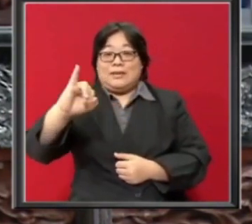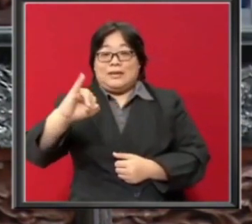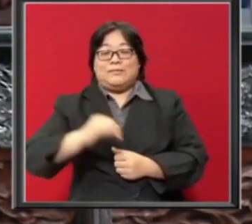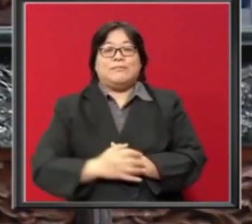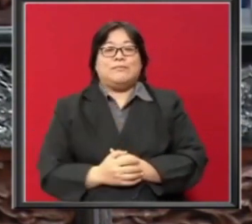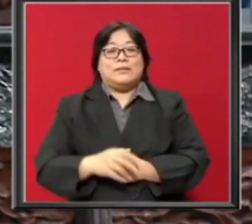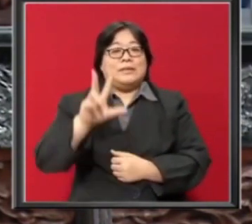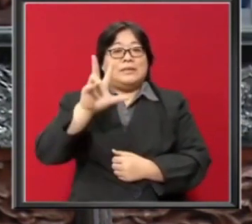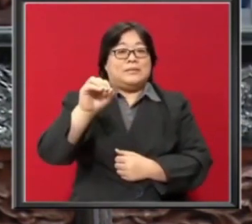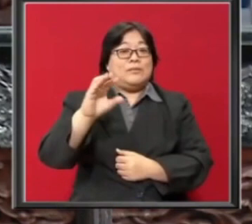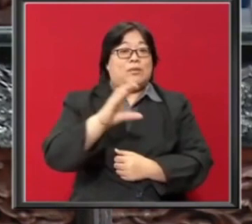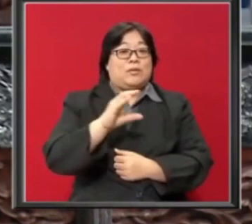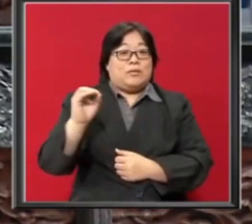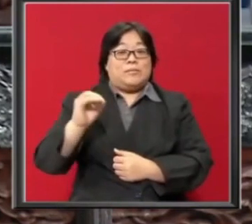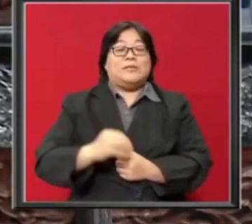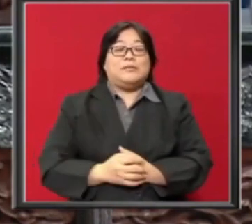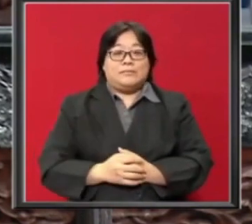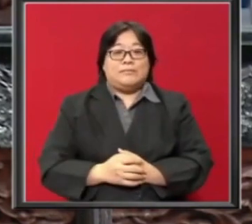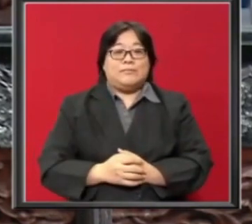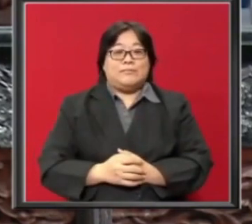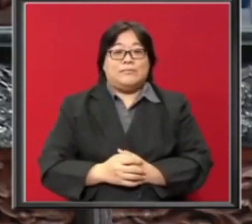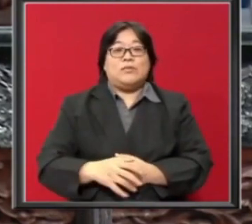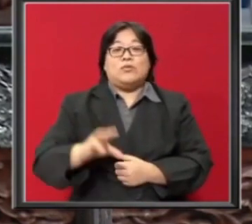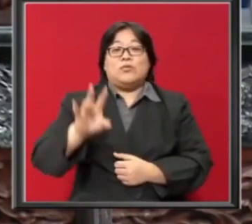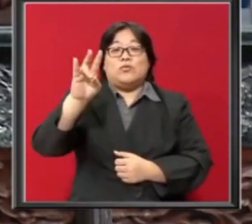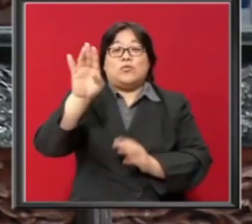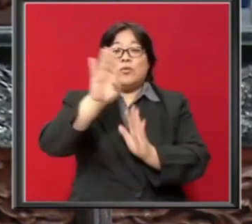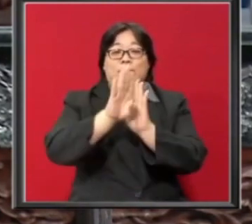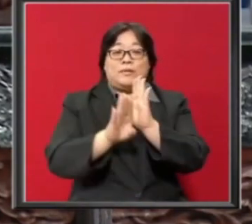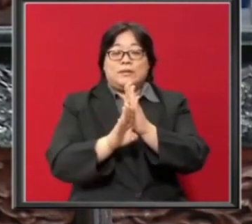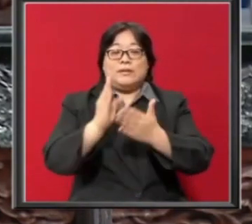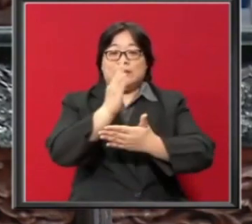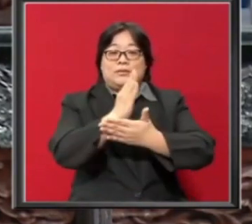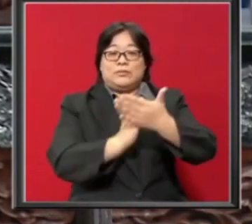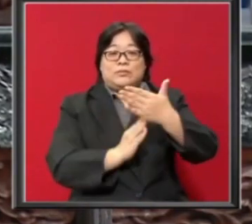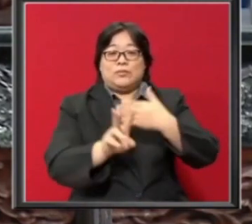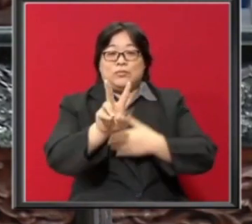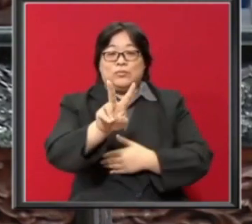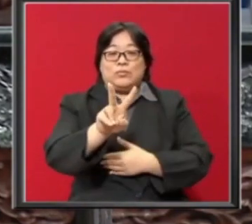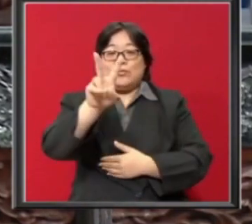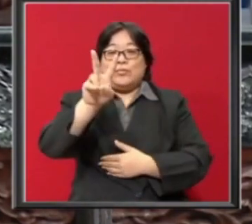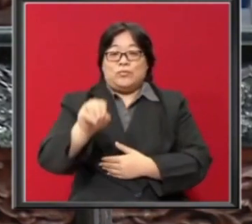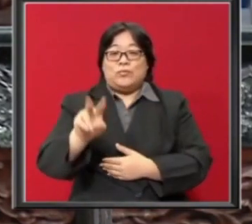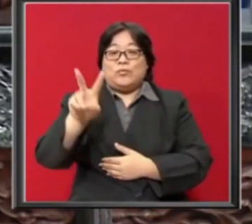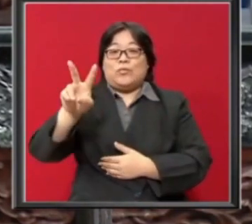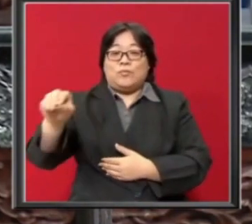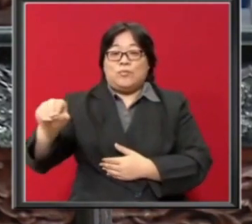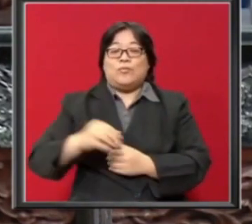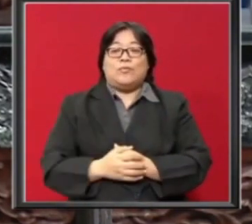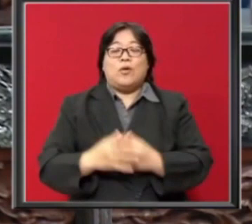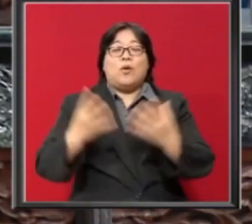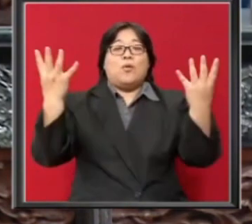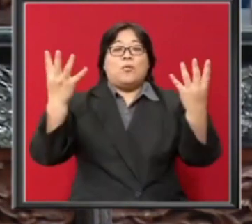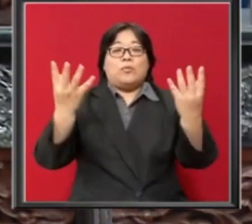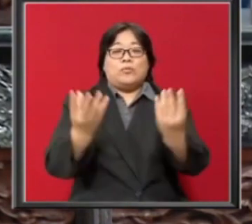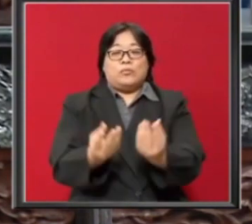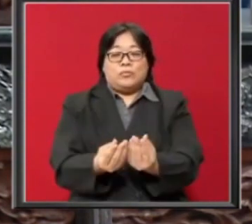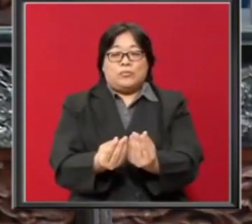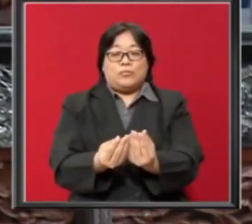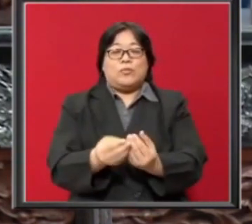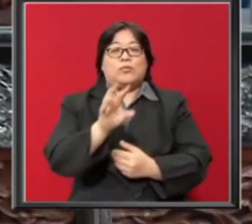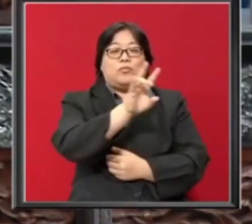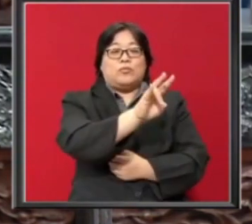lc30 sarikat 7 billion pada suku kedua 2020 menguncup